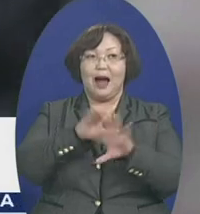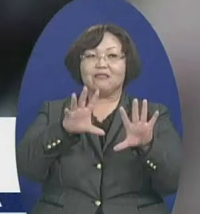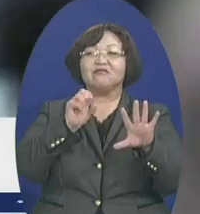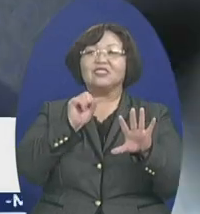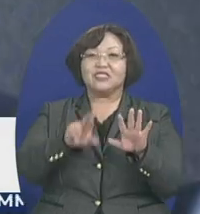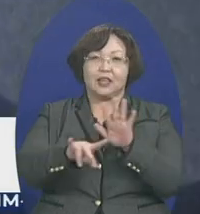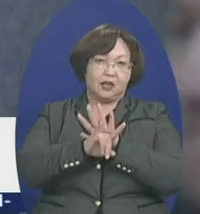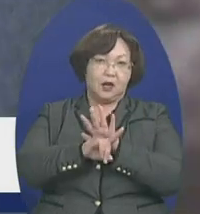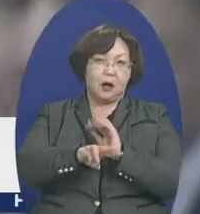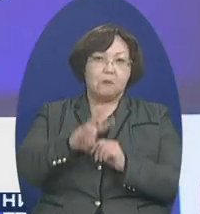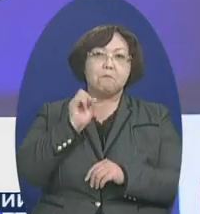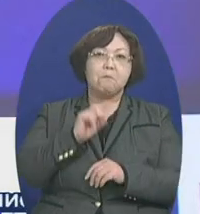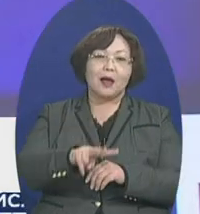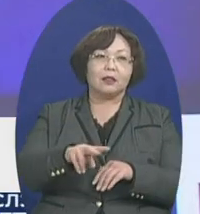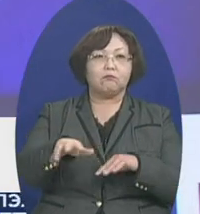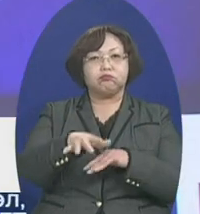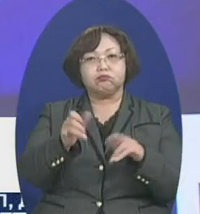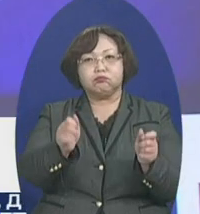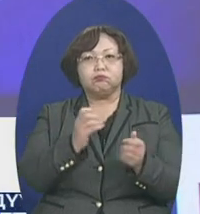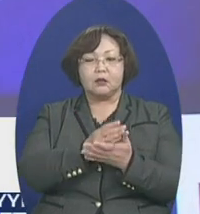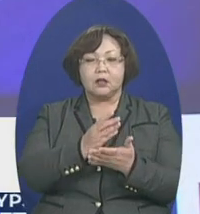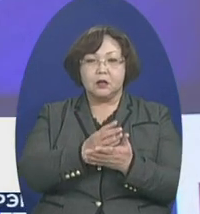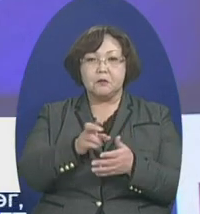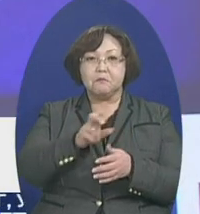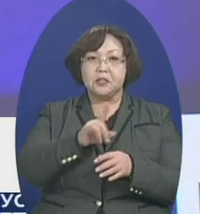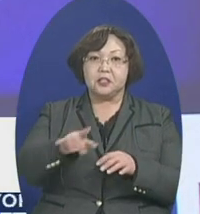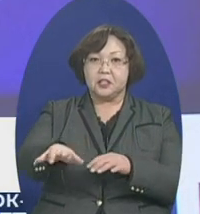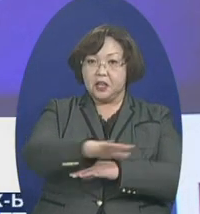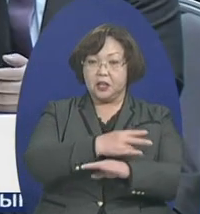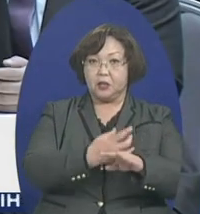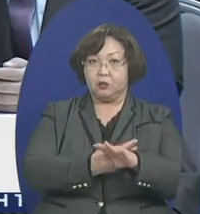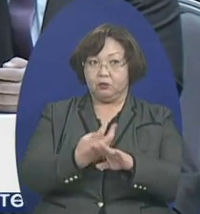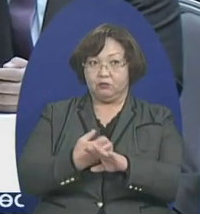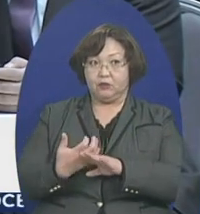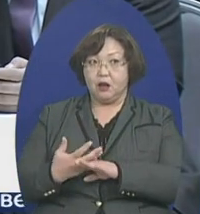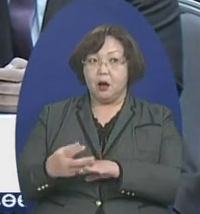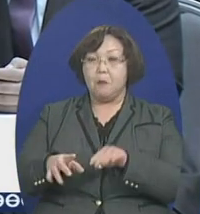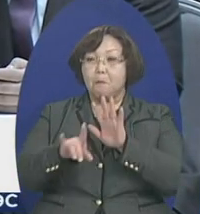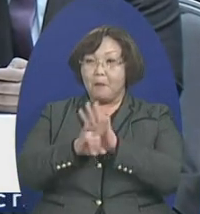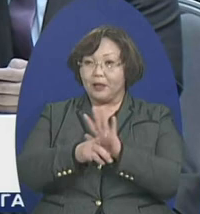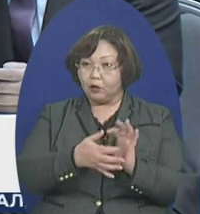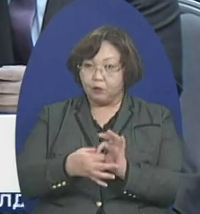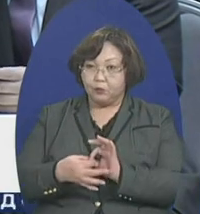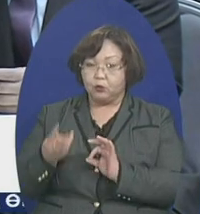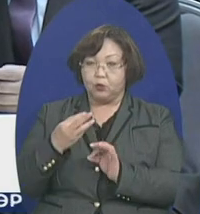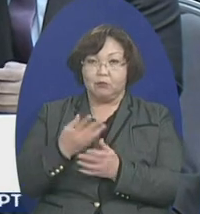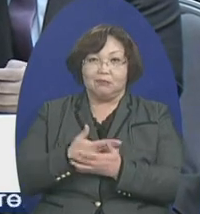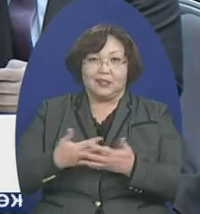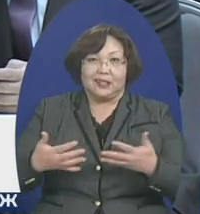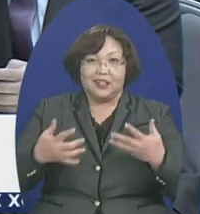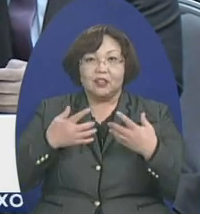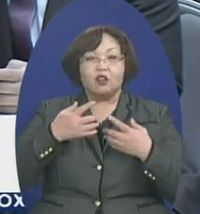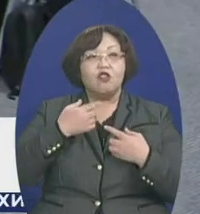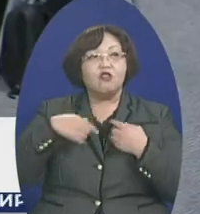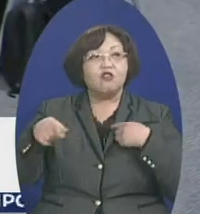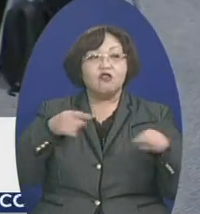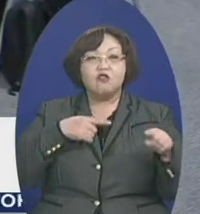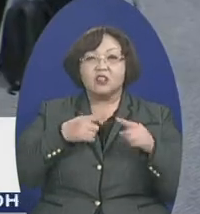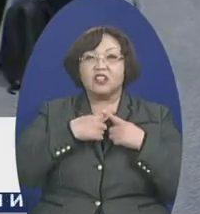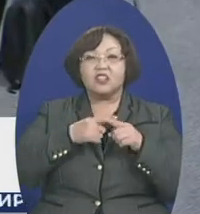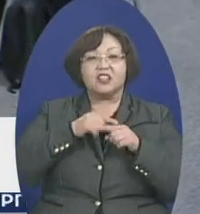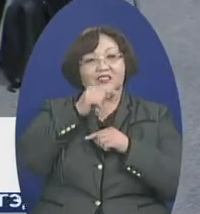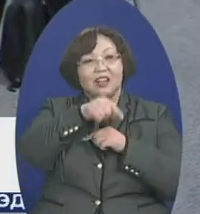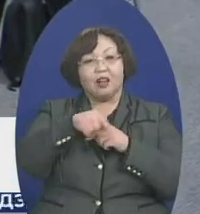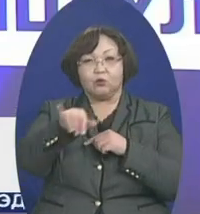улсын бэлчээрийн нөөцийн дийлэнх хувийг бүрдүүлдэг учраас малын гаралтай түүхийн үйлдвэрлэлийг эмзэд хөгжүүлбэл хөрш орнууд руу гарах зах зээл хамгийн ойрхон бүс юм